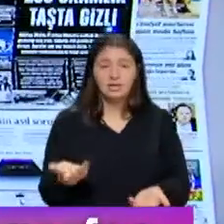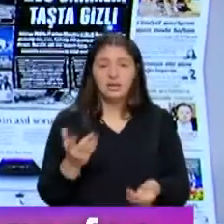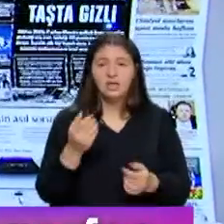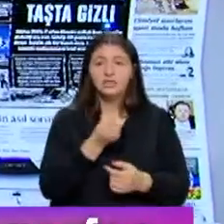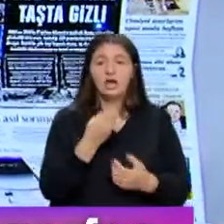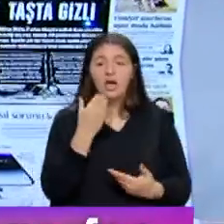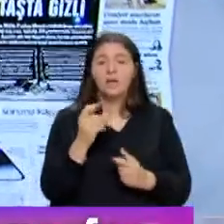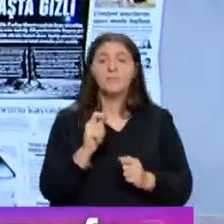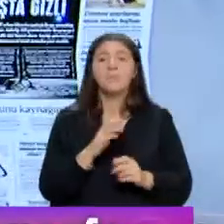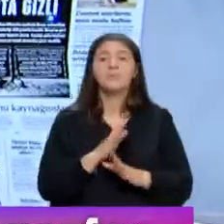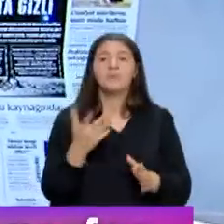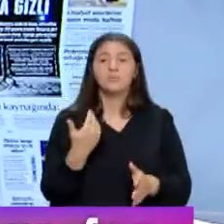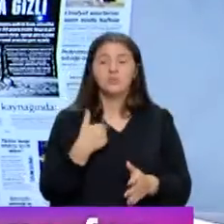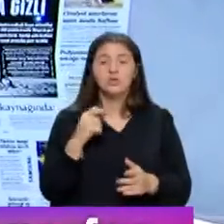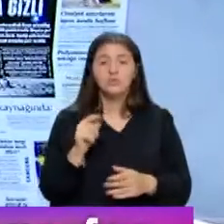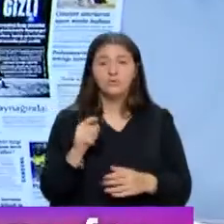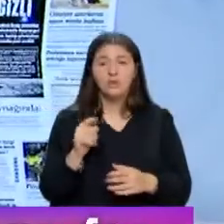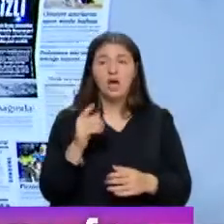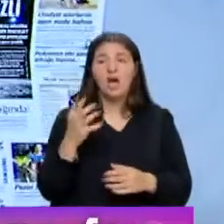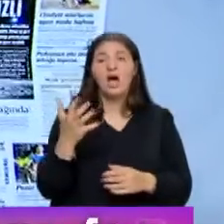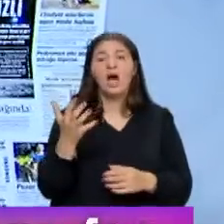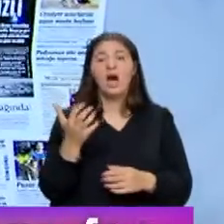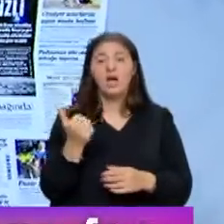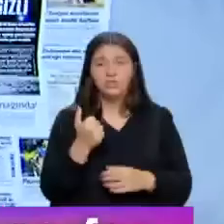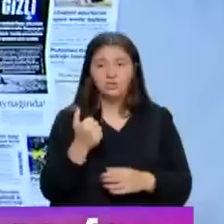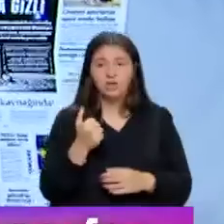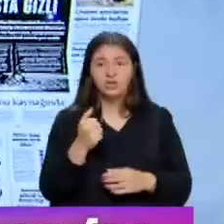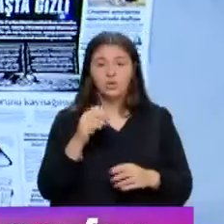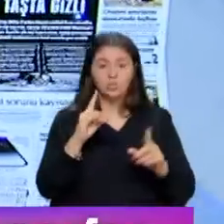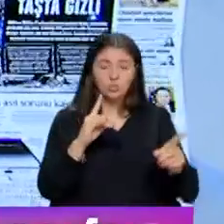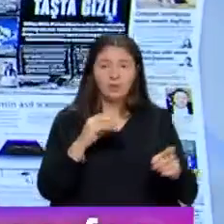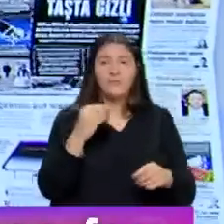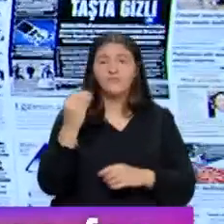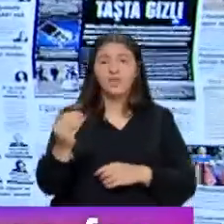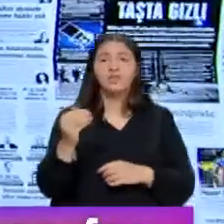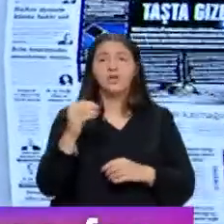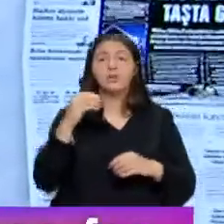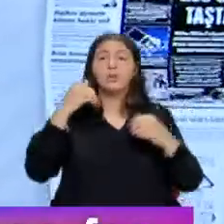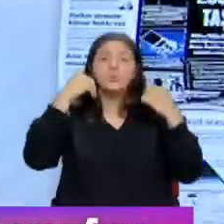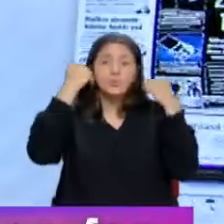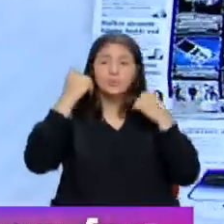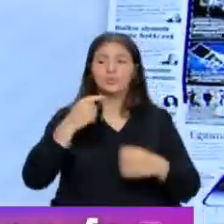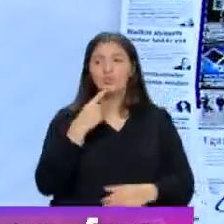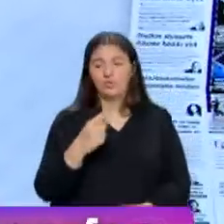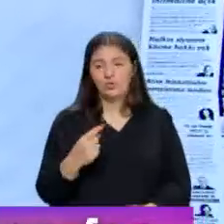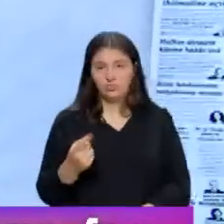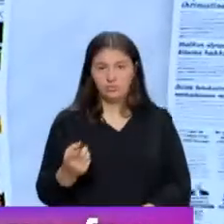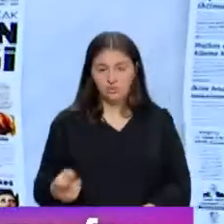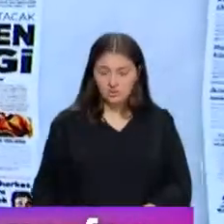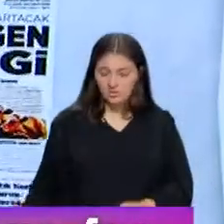saymakla bitmez biz buna alacağına kurt vereceğini kuzu diyoruz